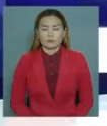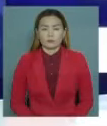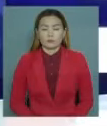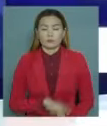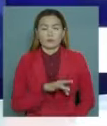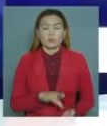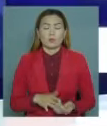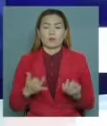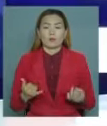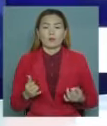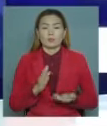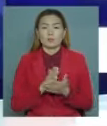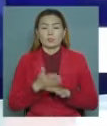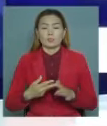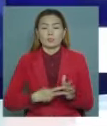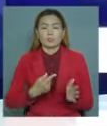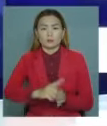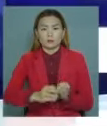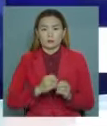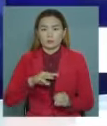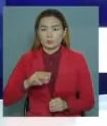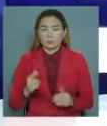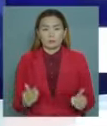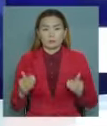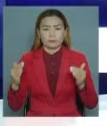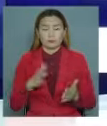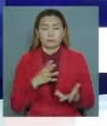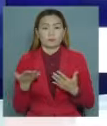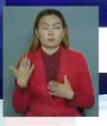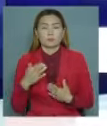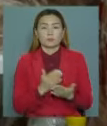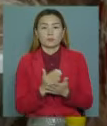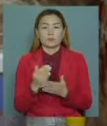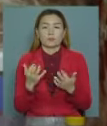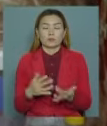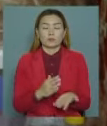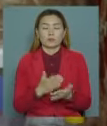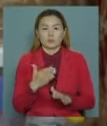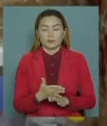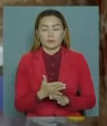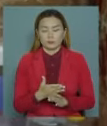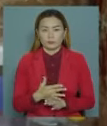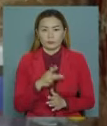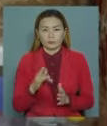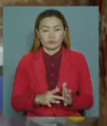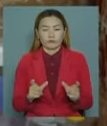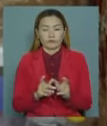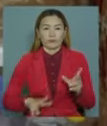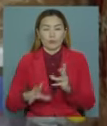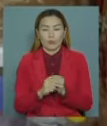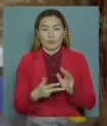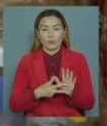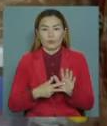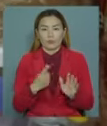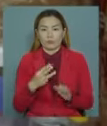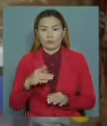Атырауда әлеуметтік нан бағасы бірден 10 теңгеге қымбаттады. Бұған дейін жоғары сұранысқа ие әлеуметтік нан қаладағы супермаркеттерде